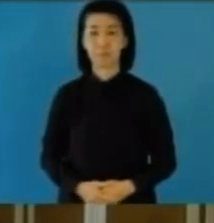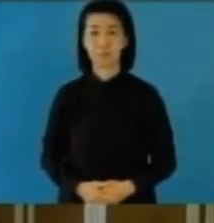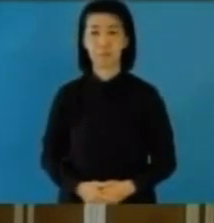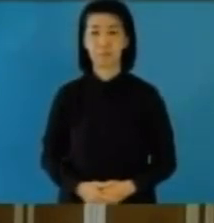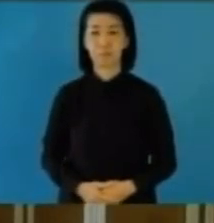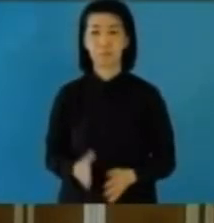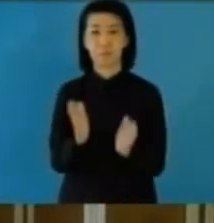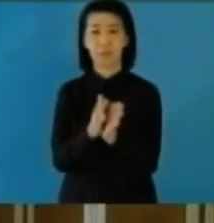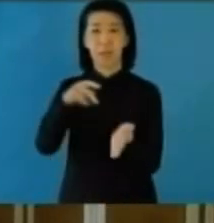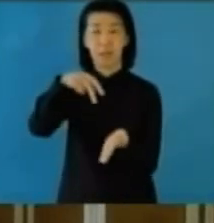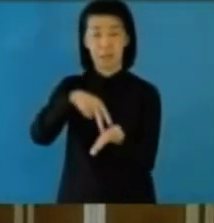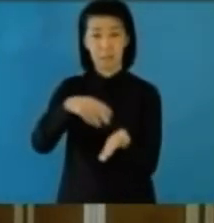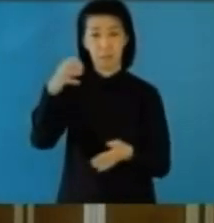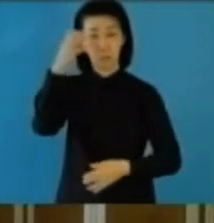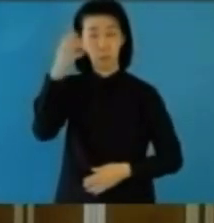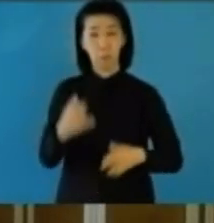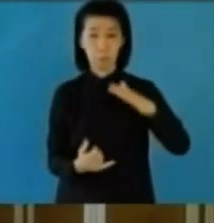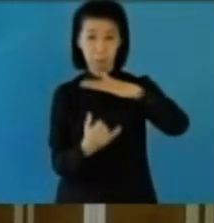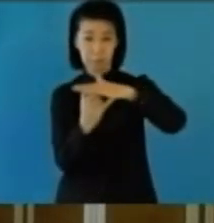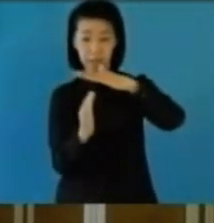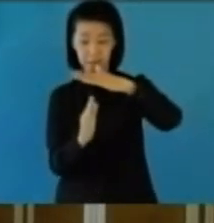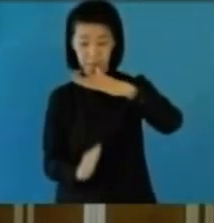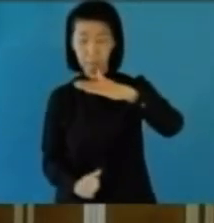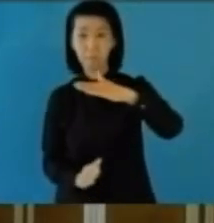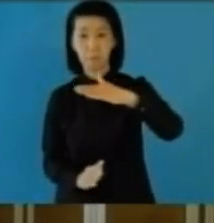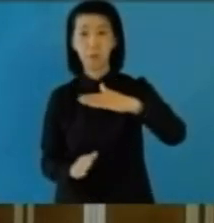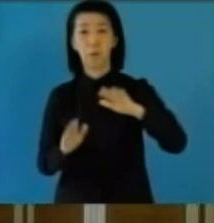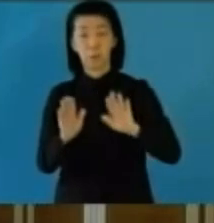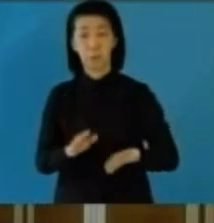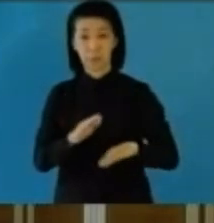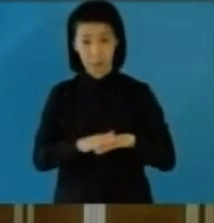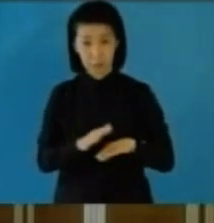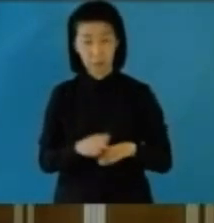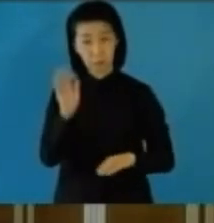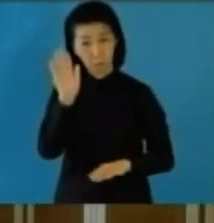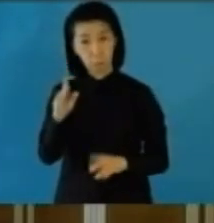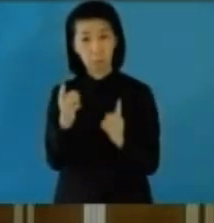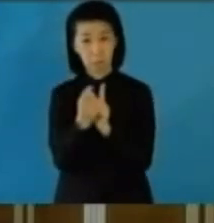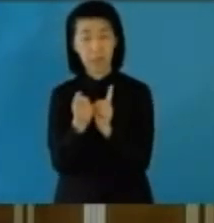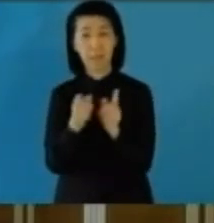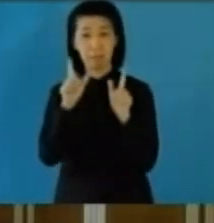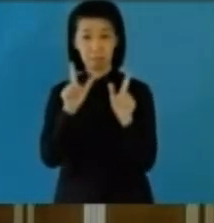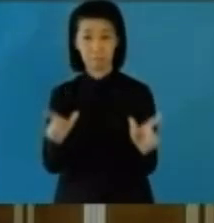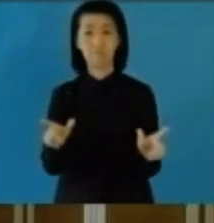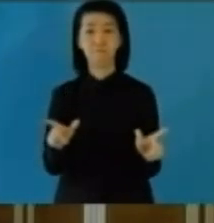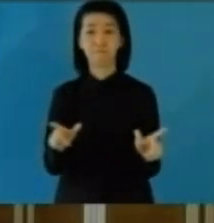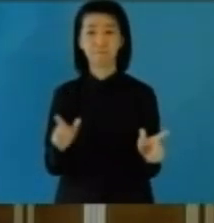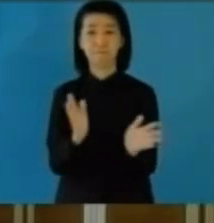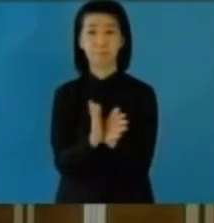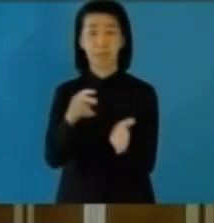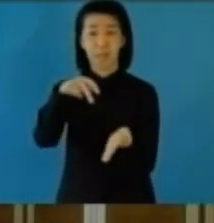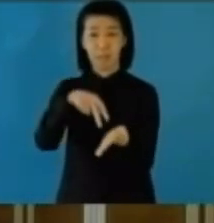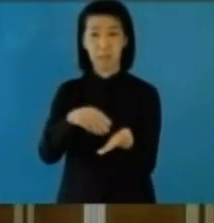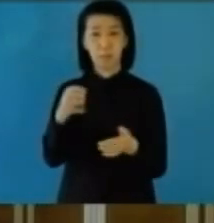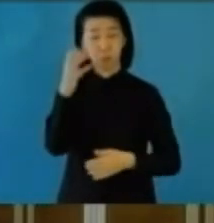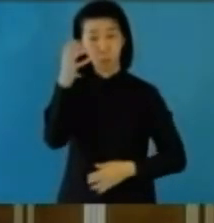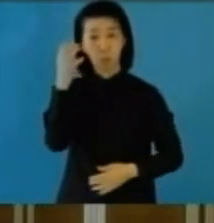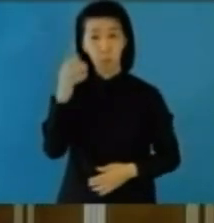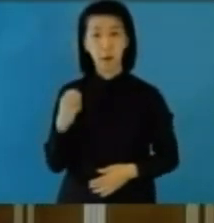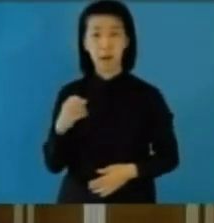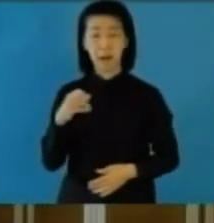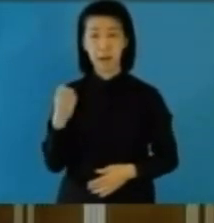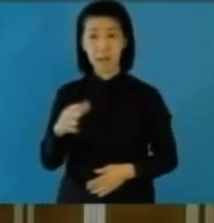県立高校の定員割りについての受け止めと今後の対策等についてでございます。県立高校では令和5年